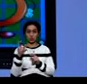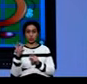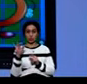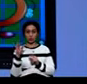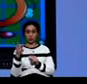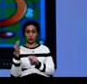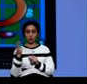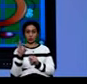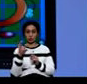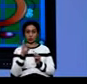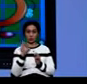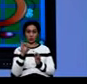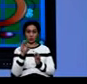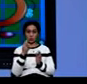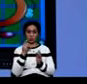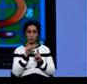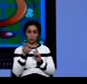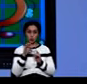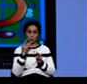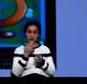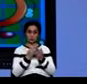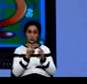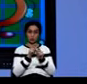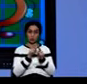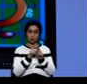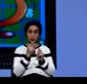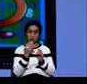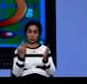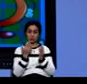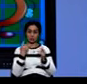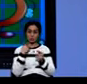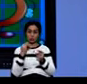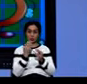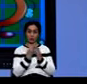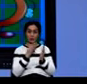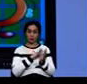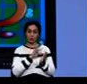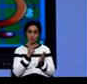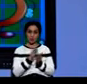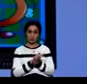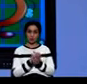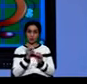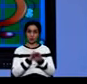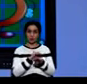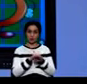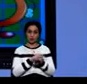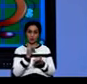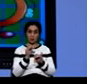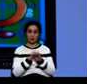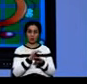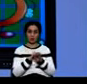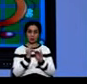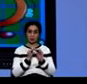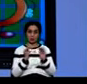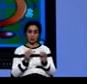женский род деген сөзлер. Шуның үшін біз бұл сөзлер білен қайсы сондан пайдаланамыз? Бәрекелі!